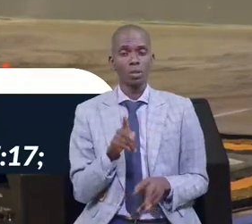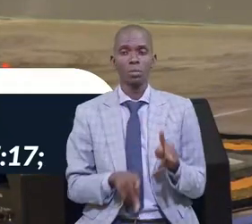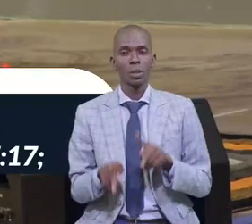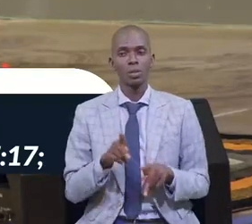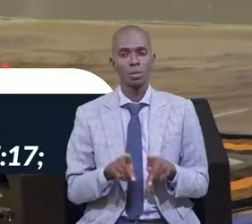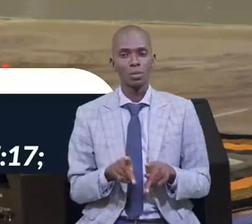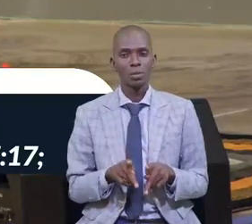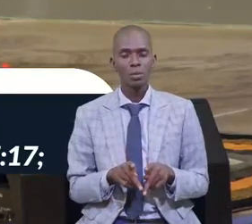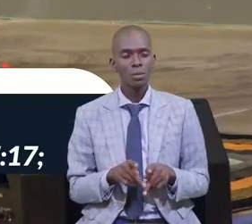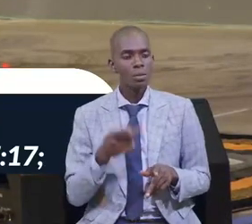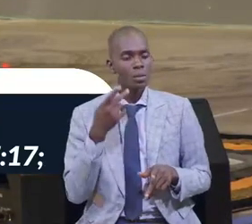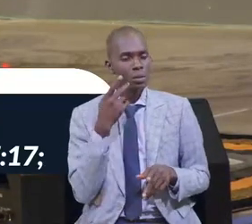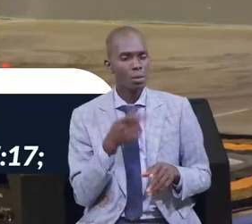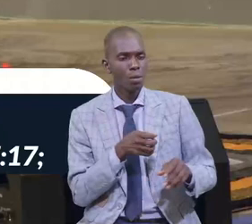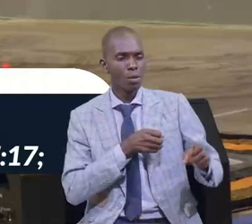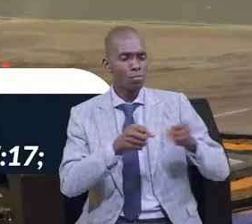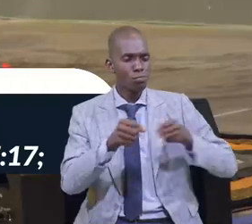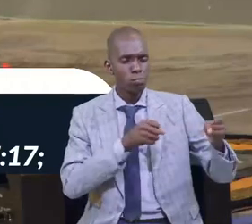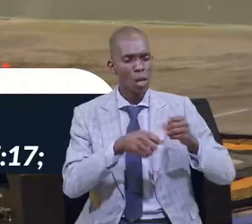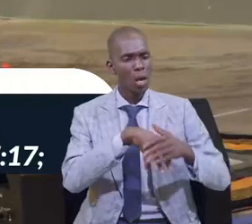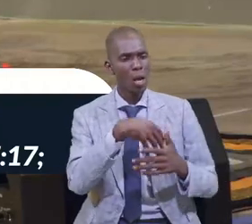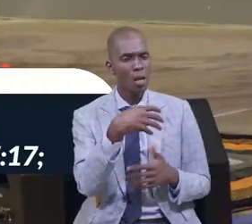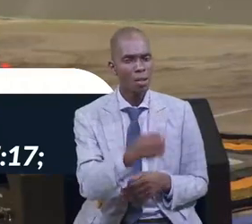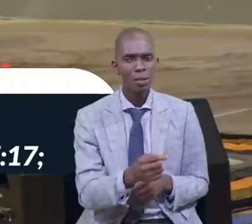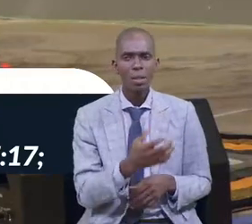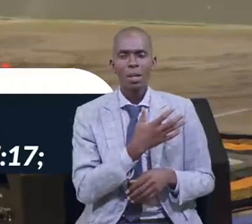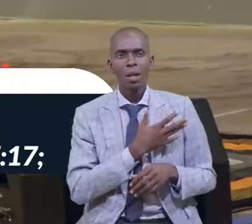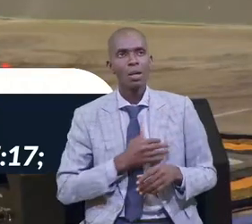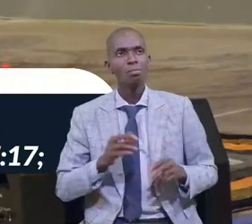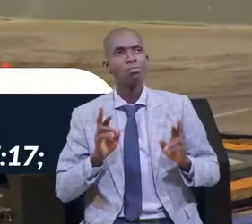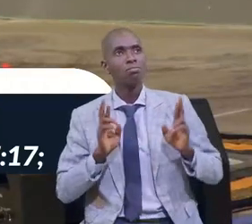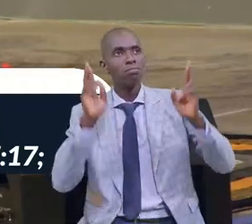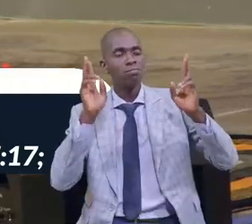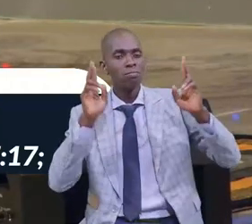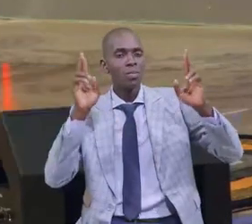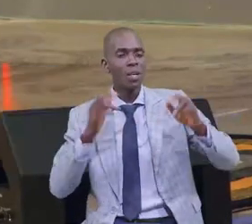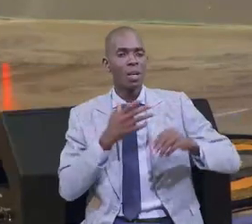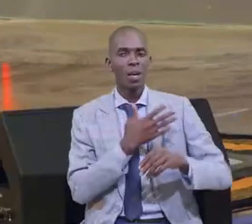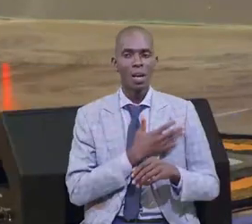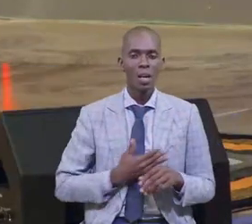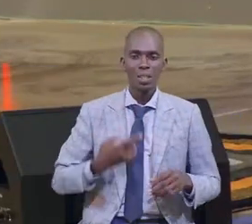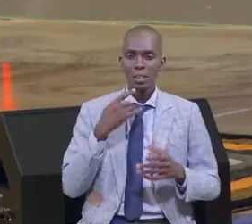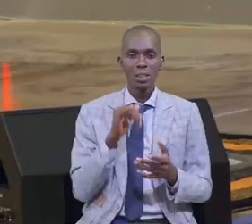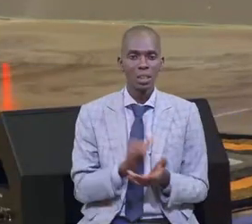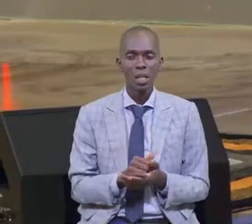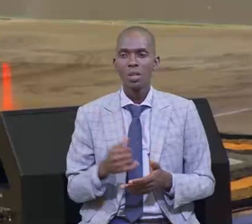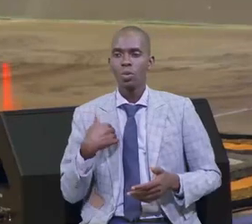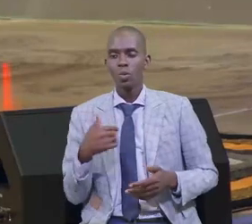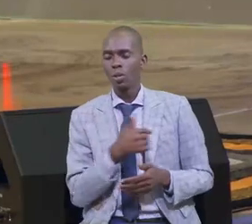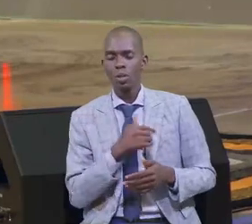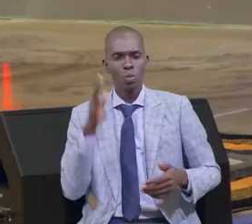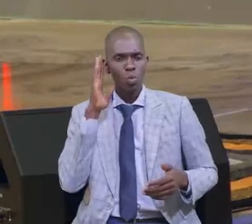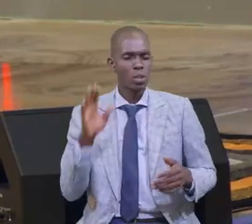Les méchants, il y a les meurtres dehors, on porte ceci, on prend cela, et puis on dit que non, on doit